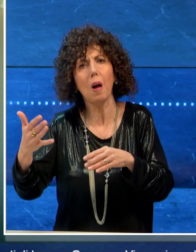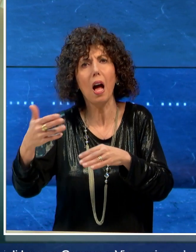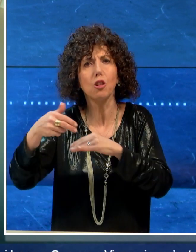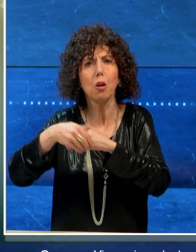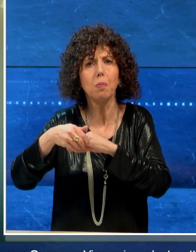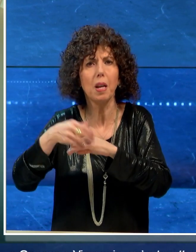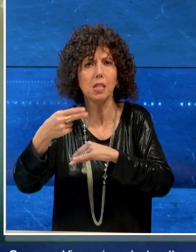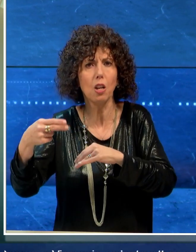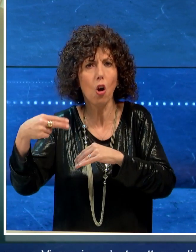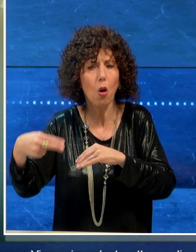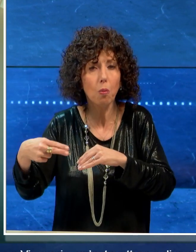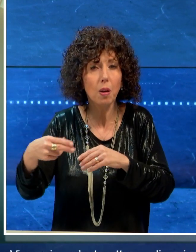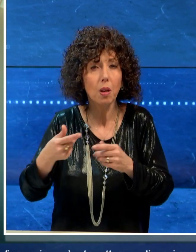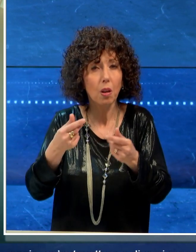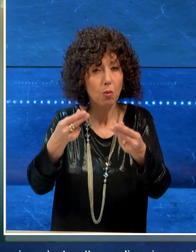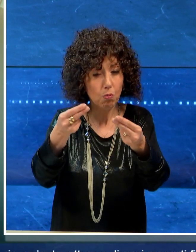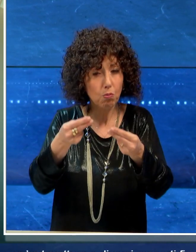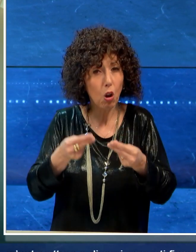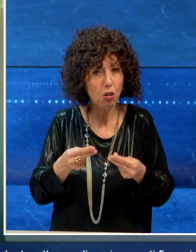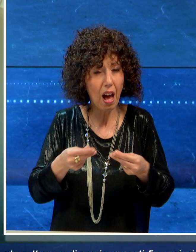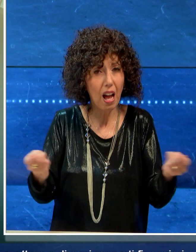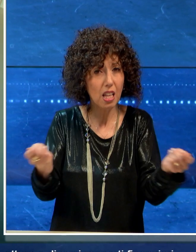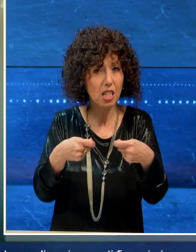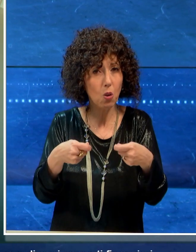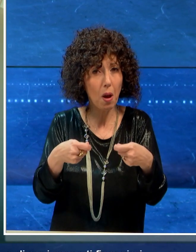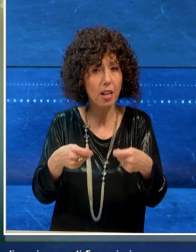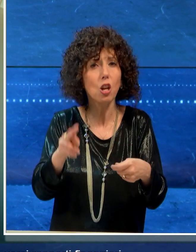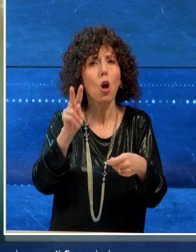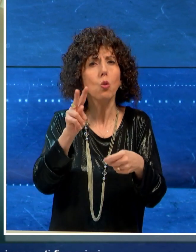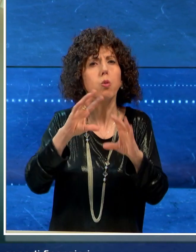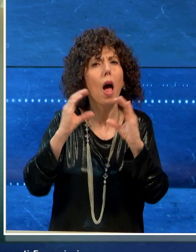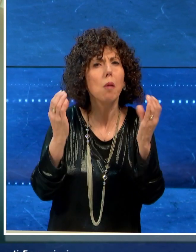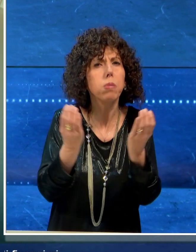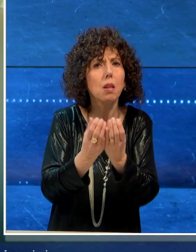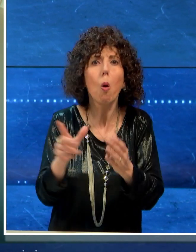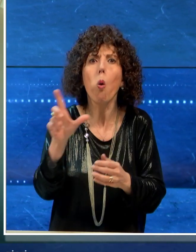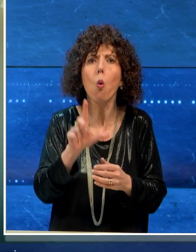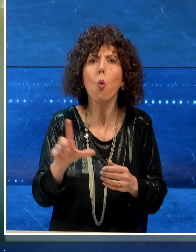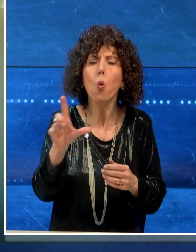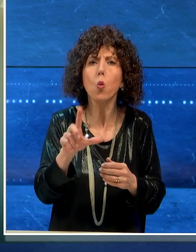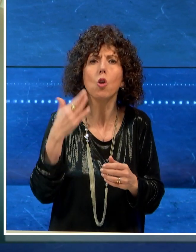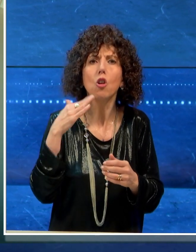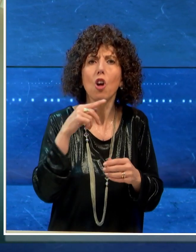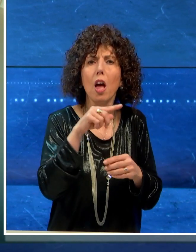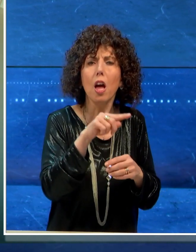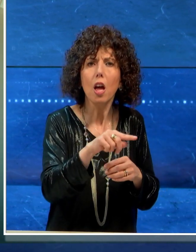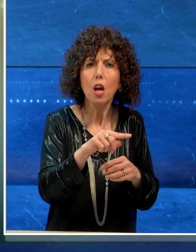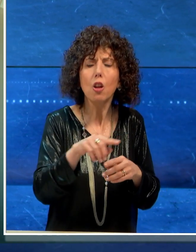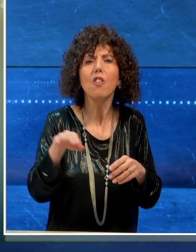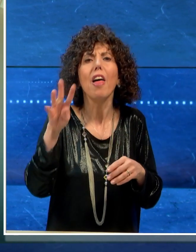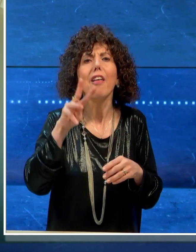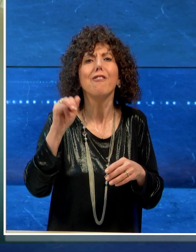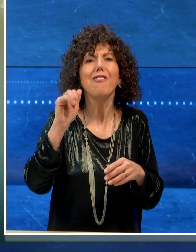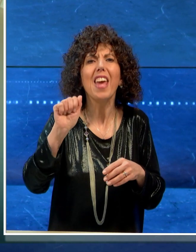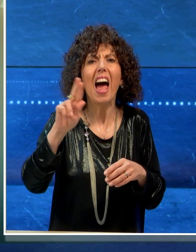l'ammontare dei beni sequestrati comprende due appartamenti di lusso a Genova e via